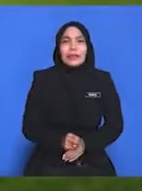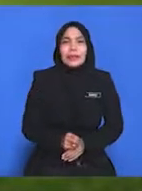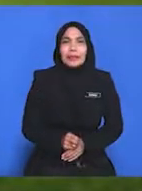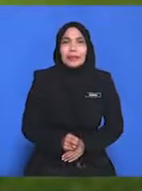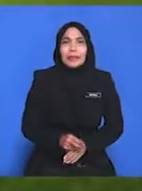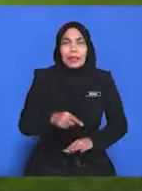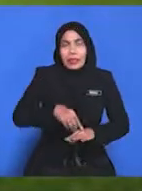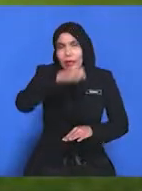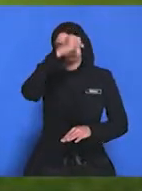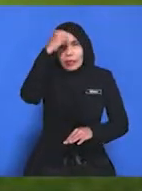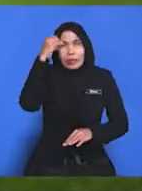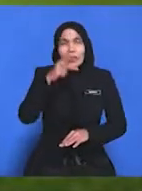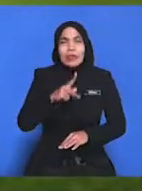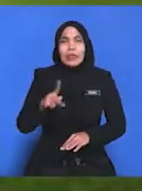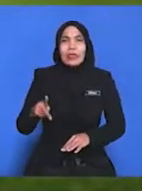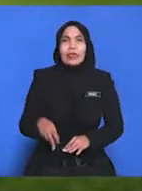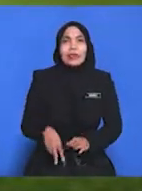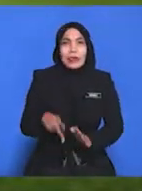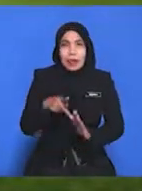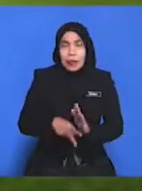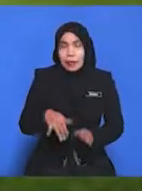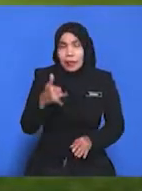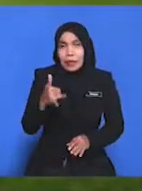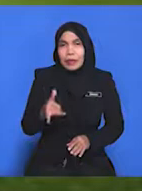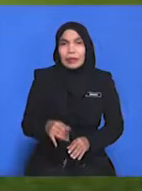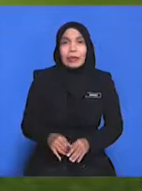atau peserta akan disingkirkan dalam setiap pusingan,